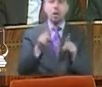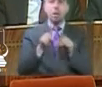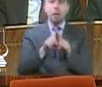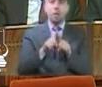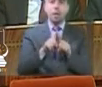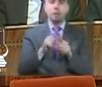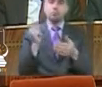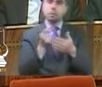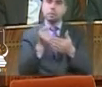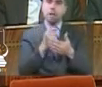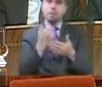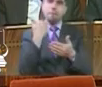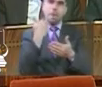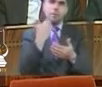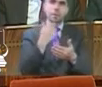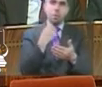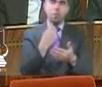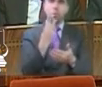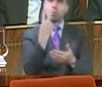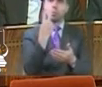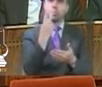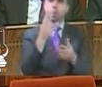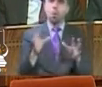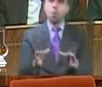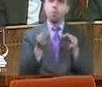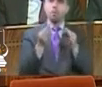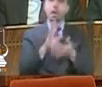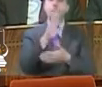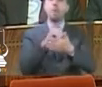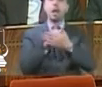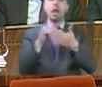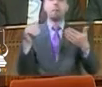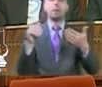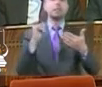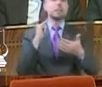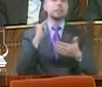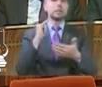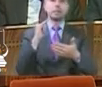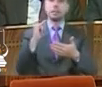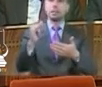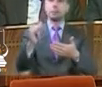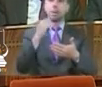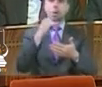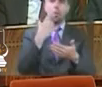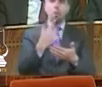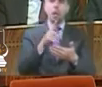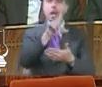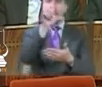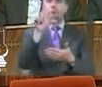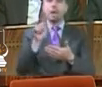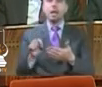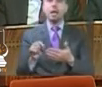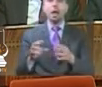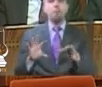تما. فحنا كنطالبوا بامرين، الامر الاول هو برنامج يكون دائم خاص بالقاره